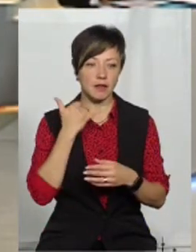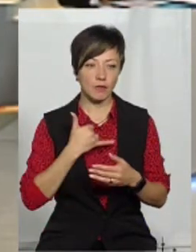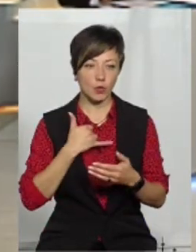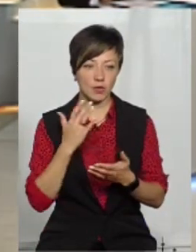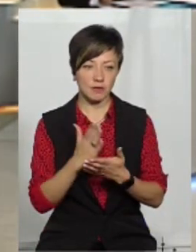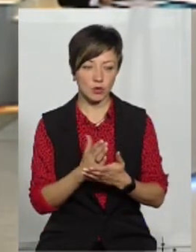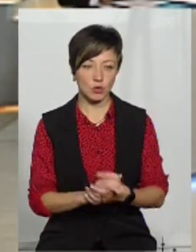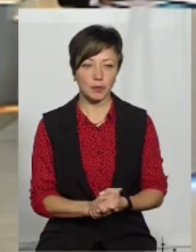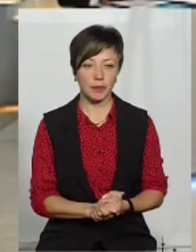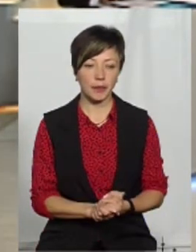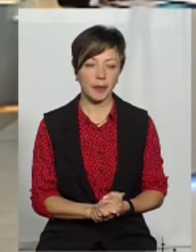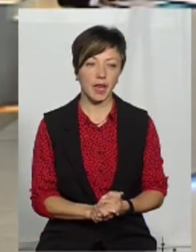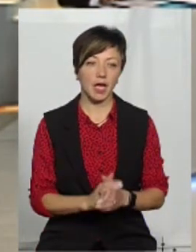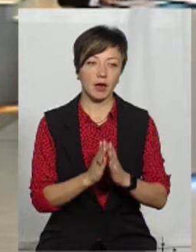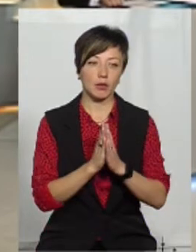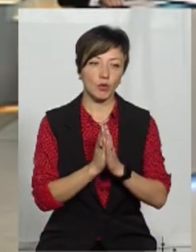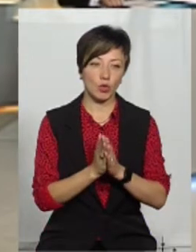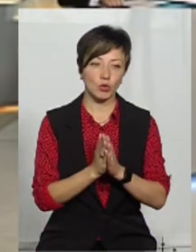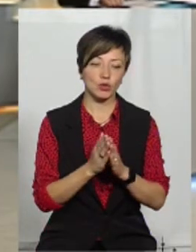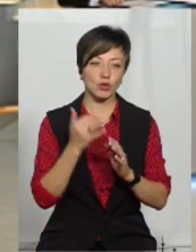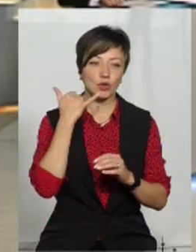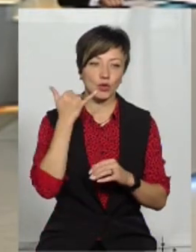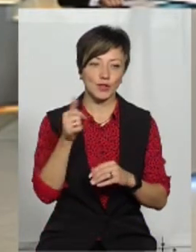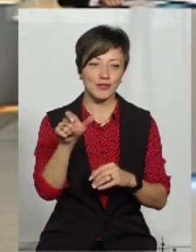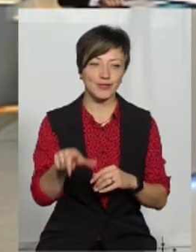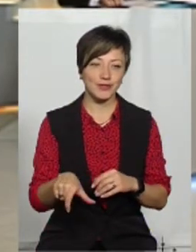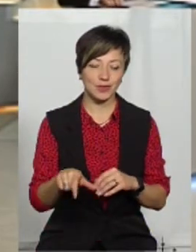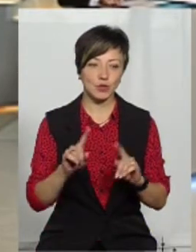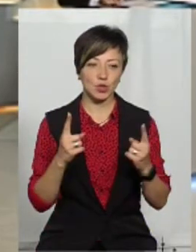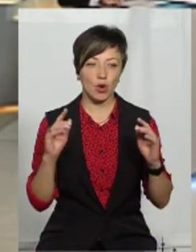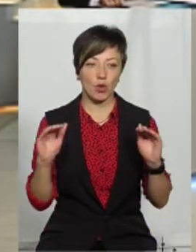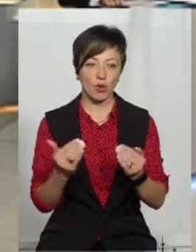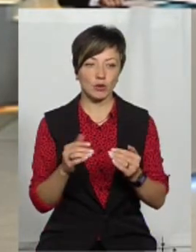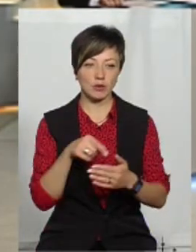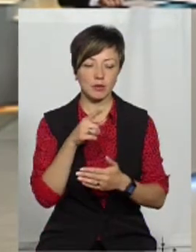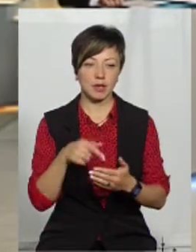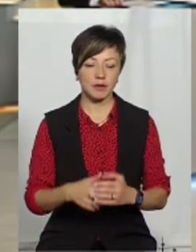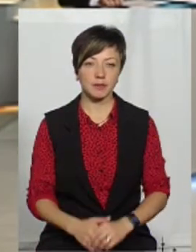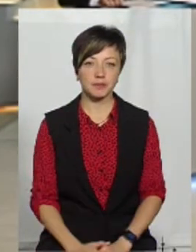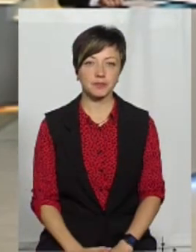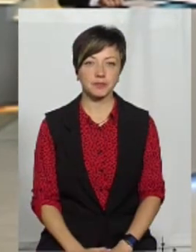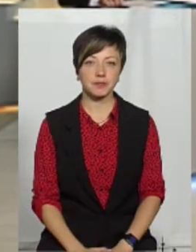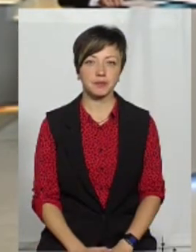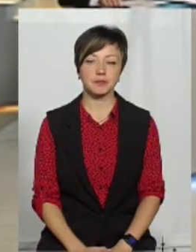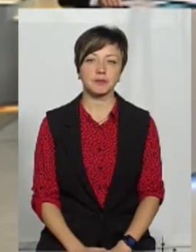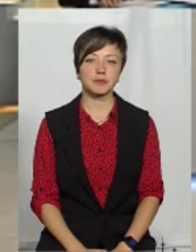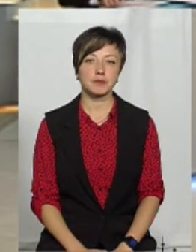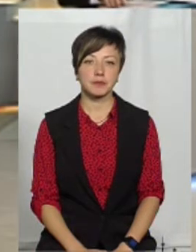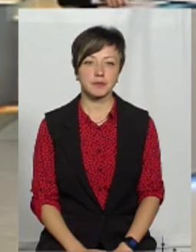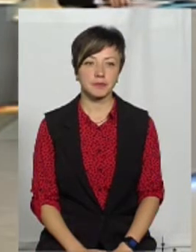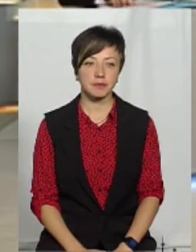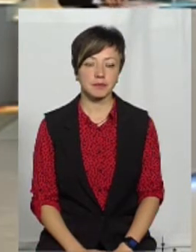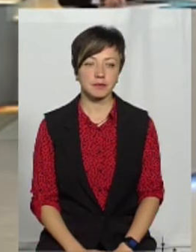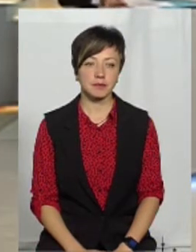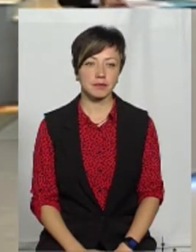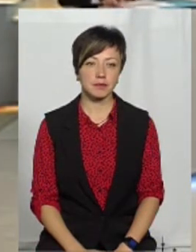дзвінок. Угу. Прошу вас, додзвонювачу, дуже лаконічно ставити питання, вас постаратись скоротити відповіді і